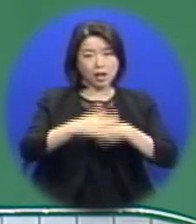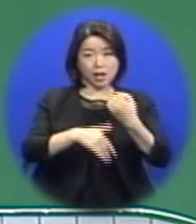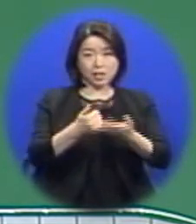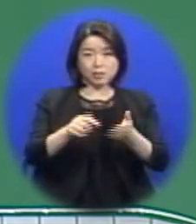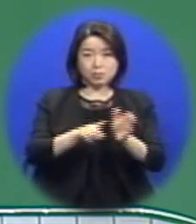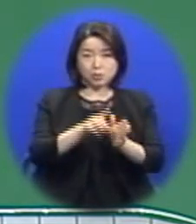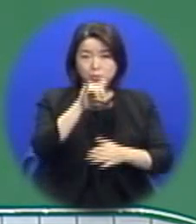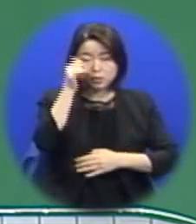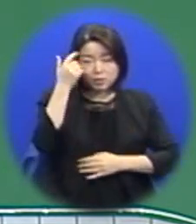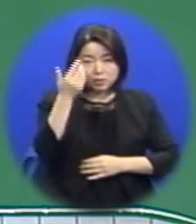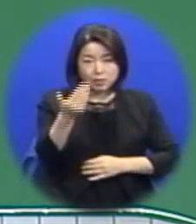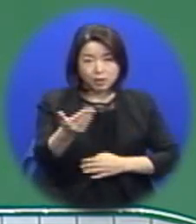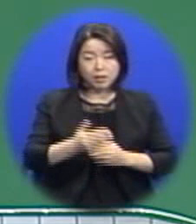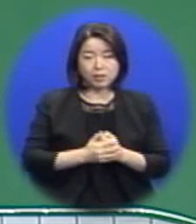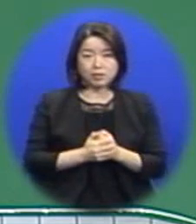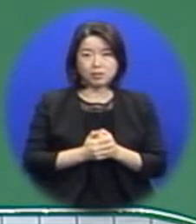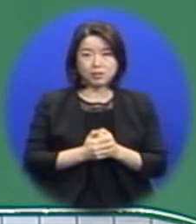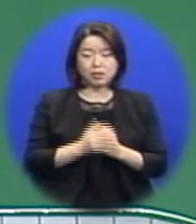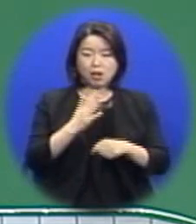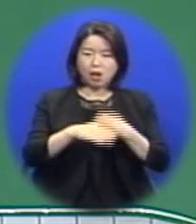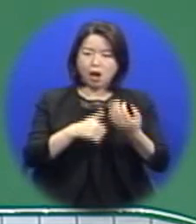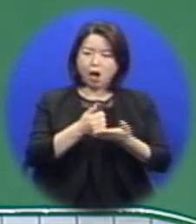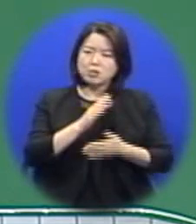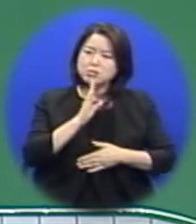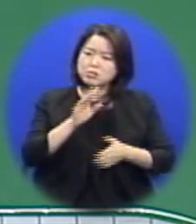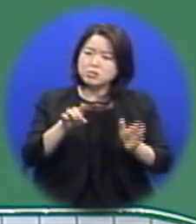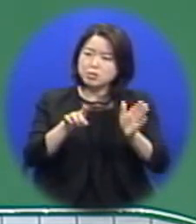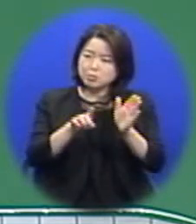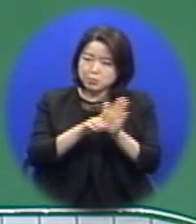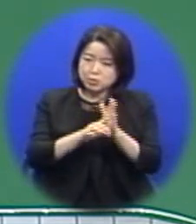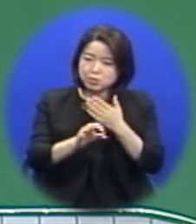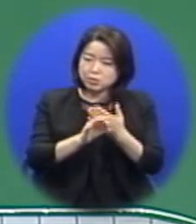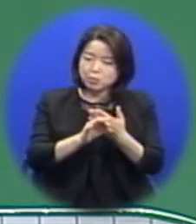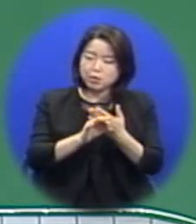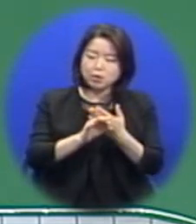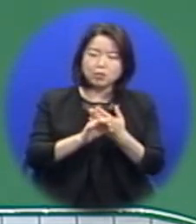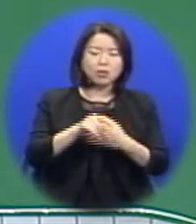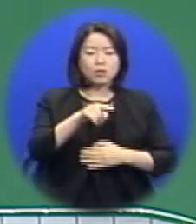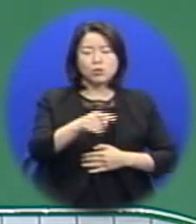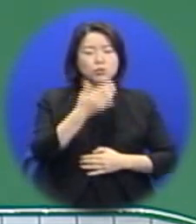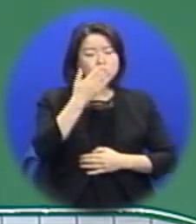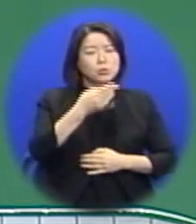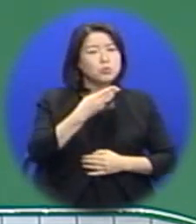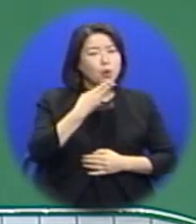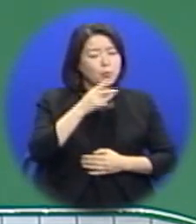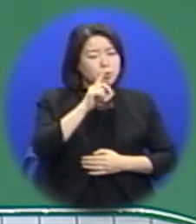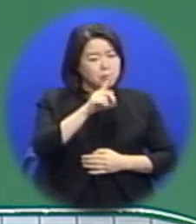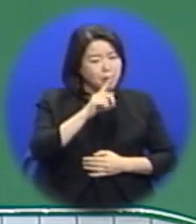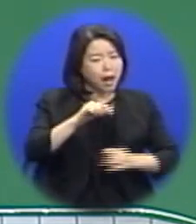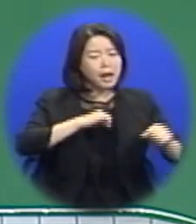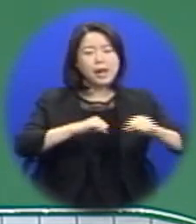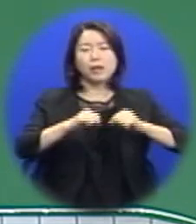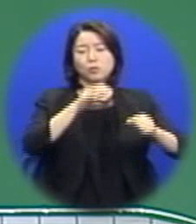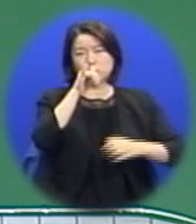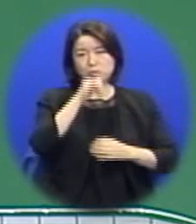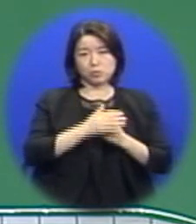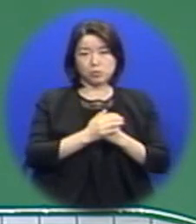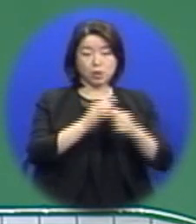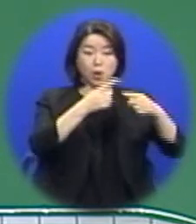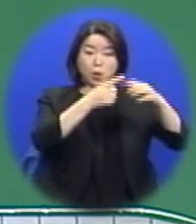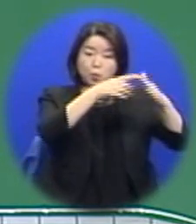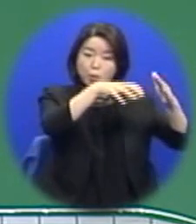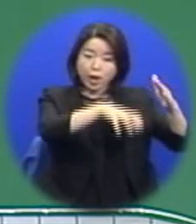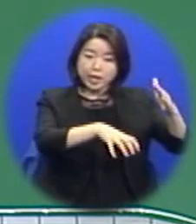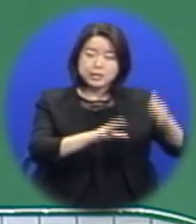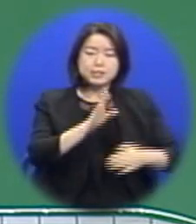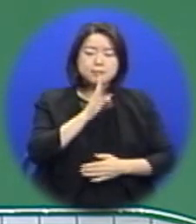하나님을 믿으면 이럴 수가 없는 말과 행동을 합니다. 교회에서는 꽤 신실해 보이는데 세상에